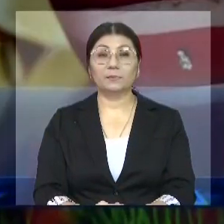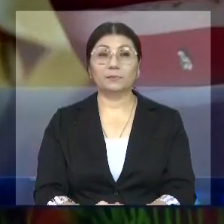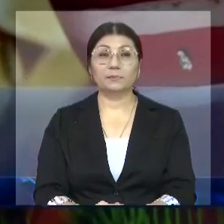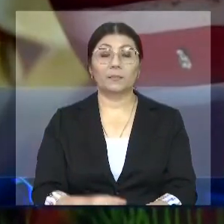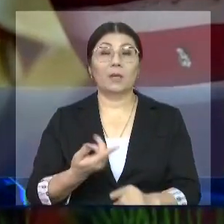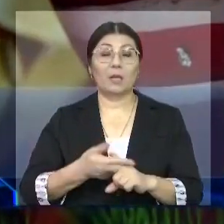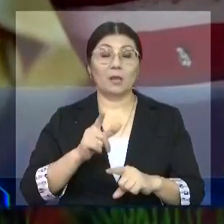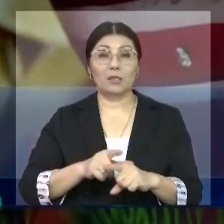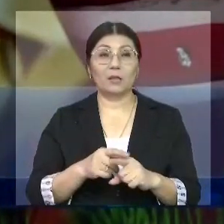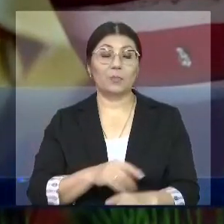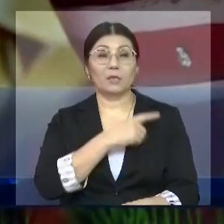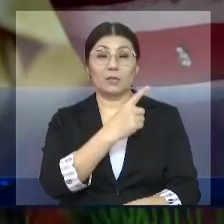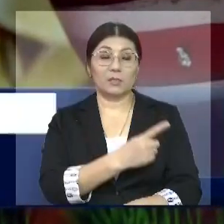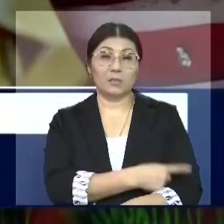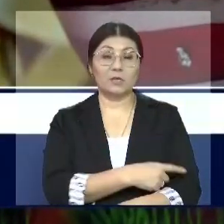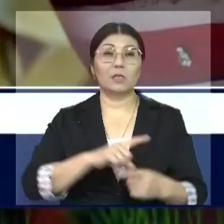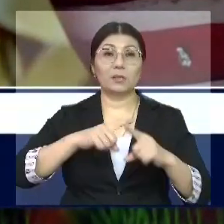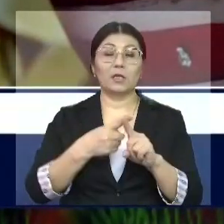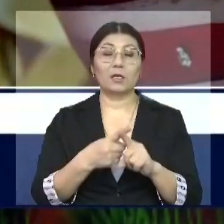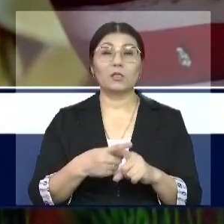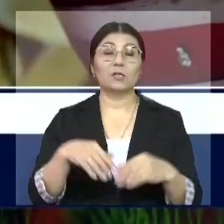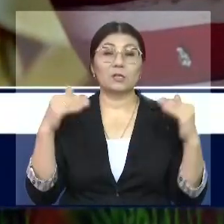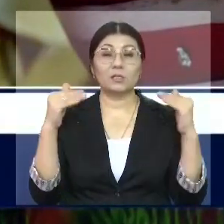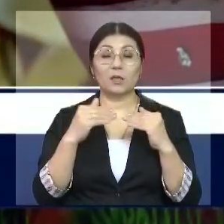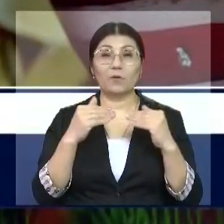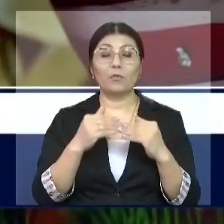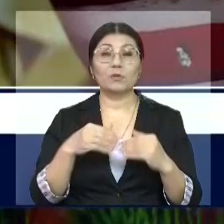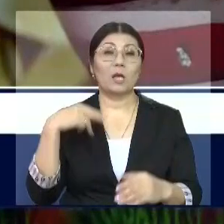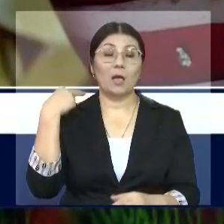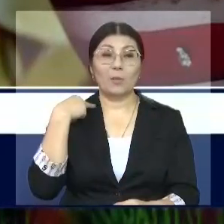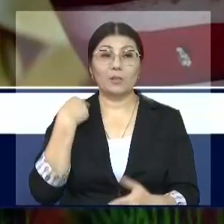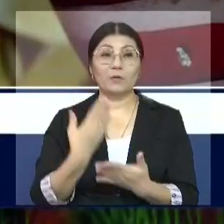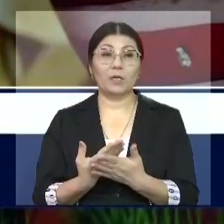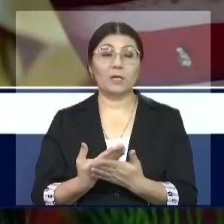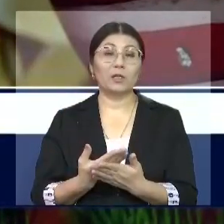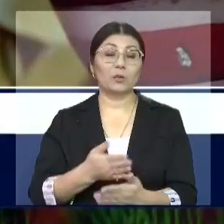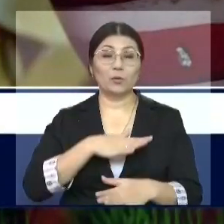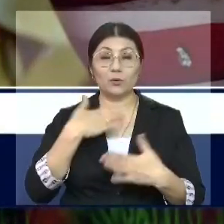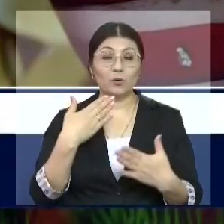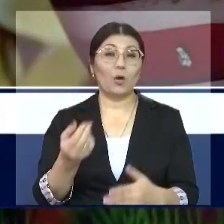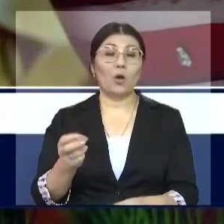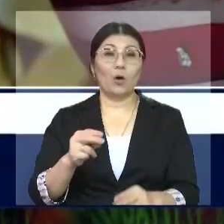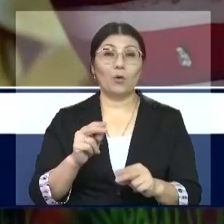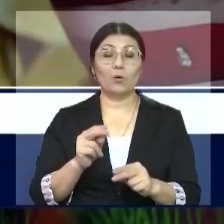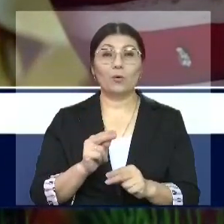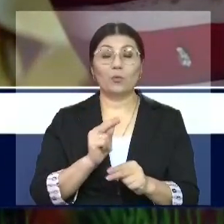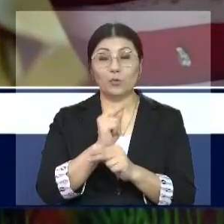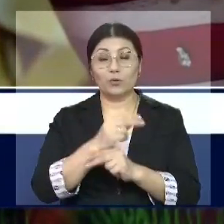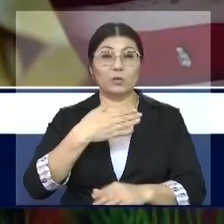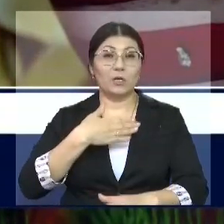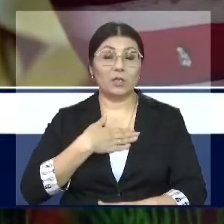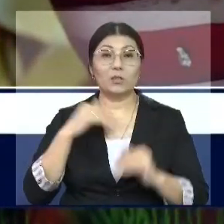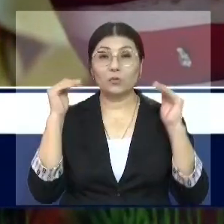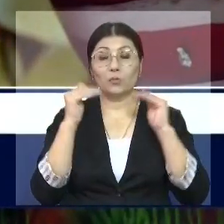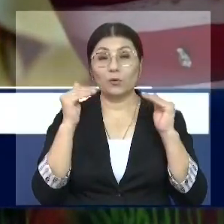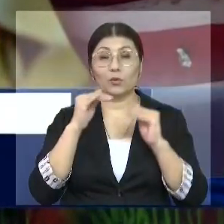Это очень сильный технический вуз Великобритании. Прежде чем к нам прийти, они тоже изучали нас, изучали наш потенциал.